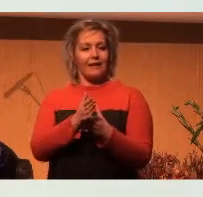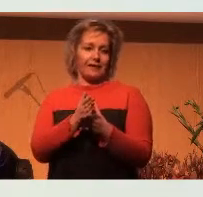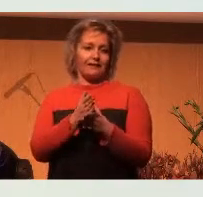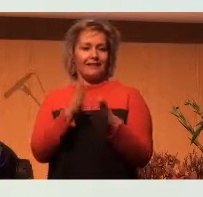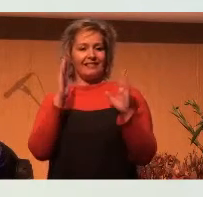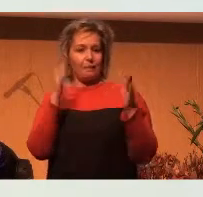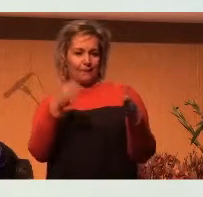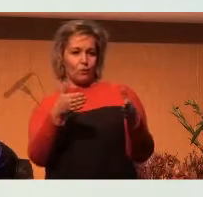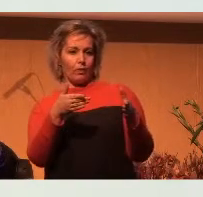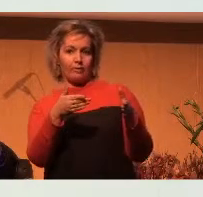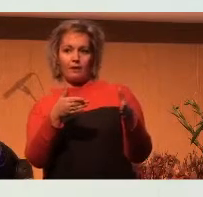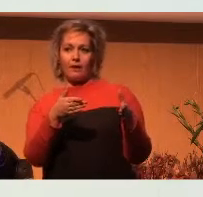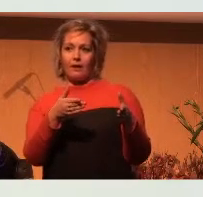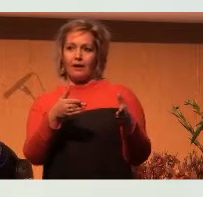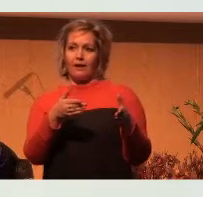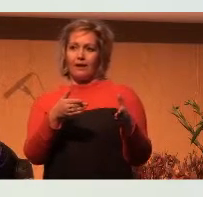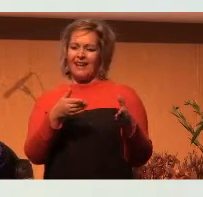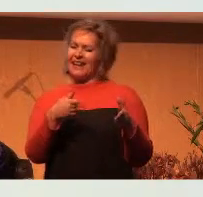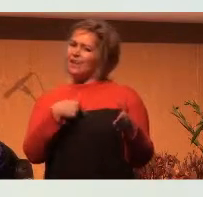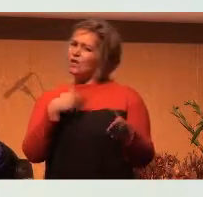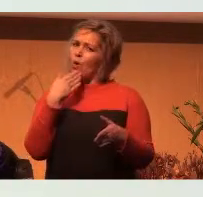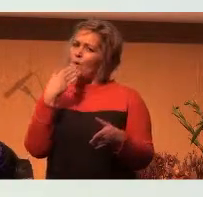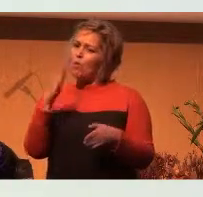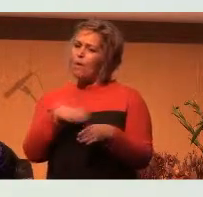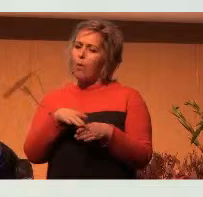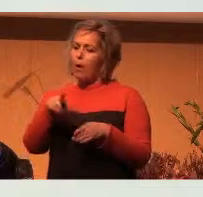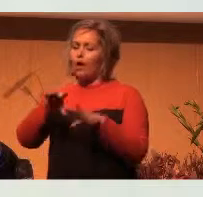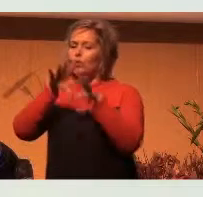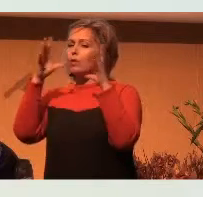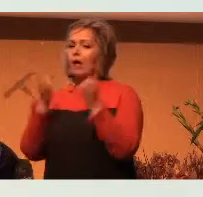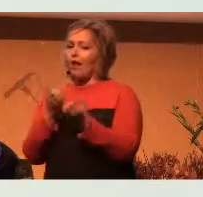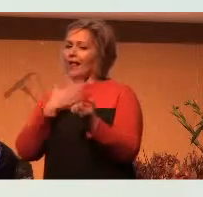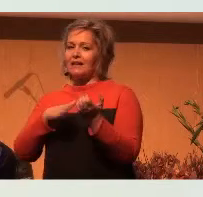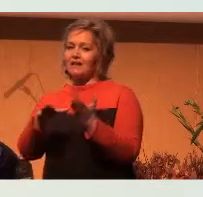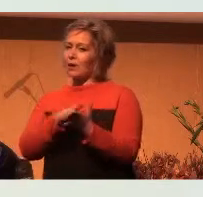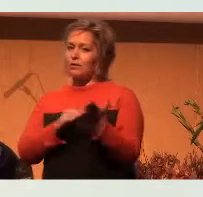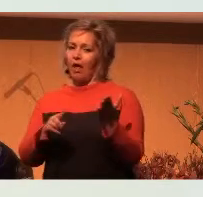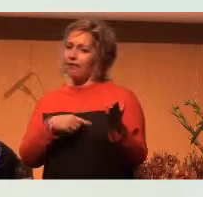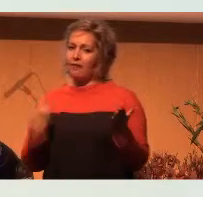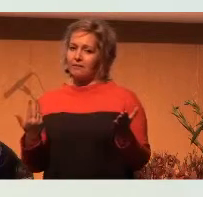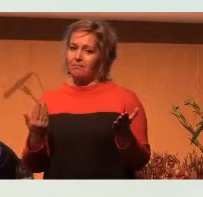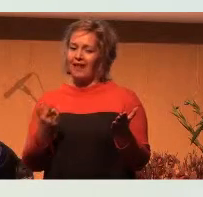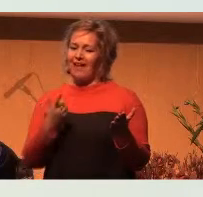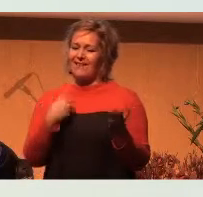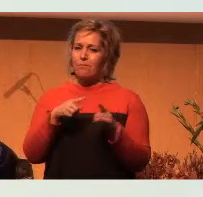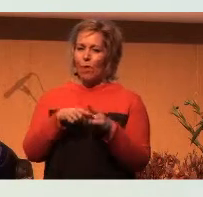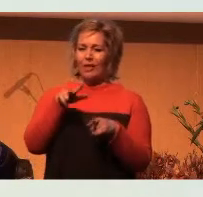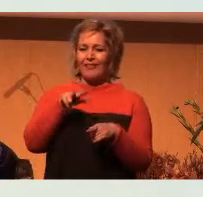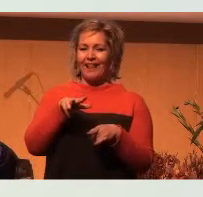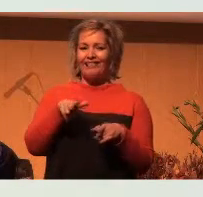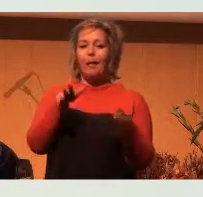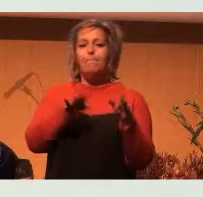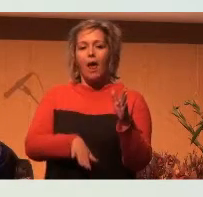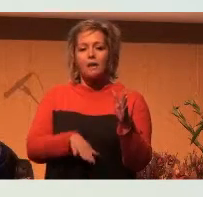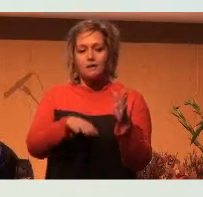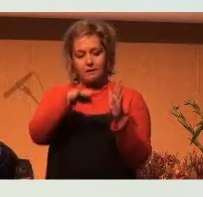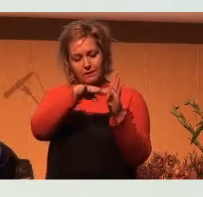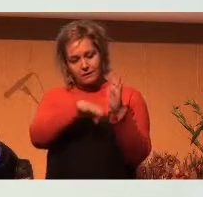rettferdighetsdimensjonen. Vi er ikke så gode på de totale helseresultatene. Vi ligger på 13. plass